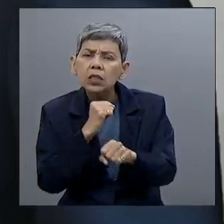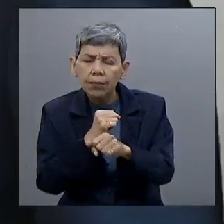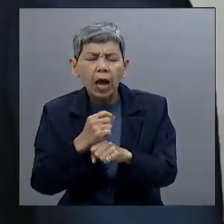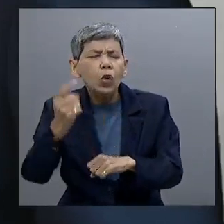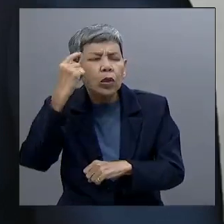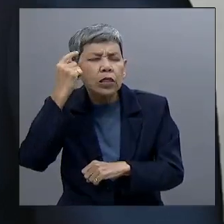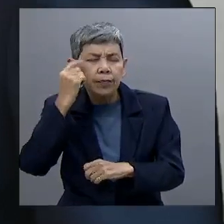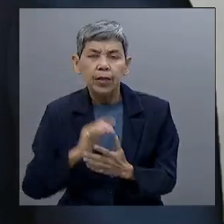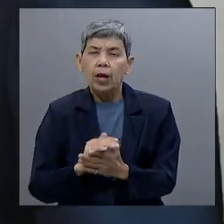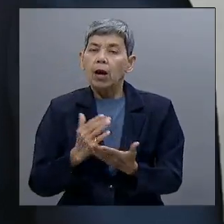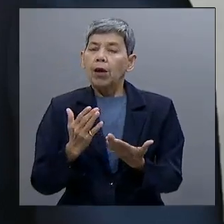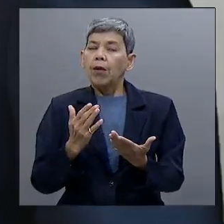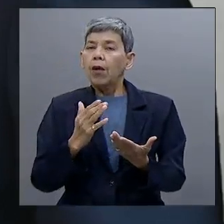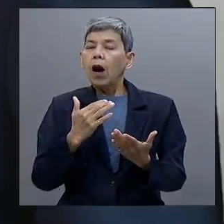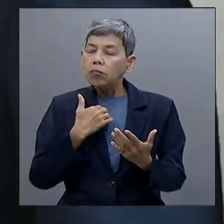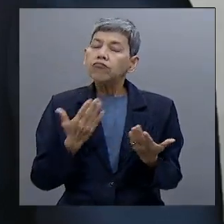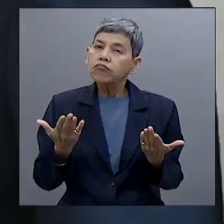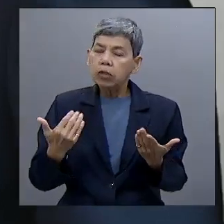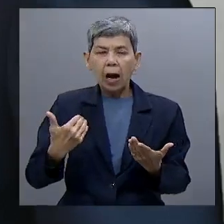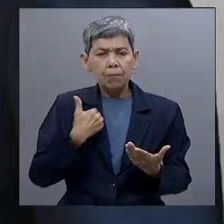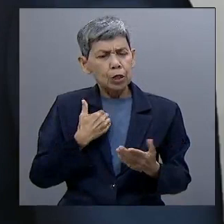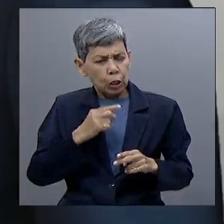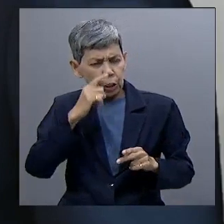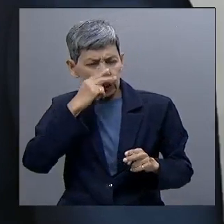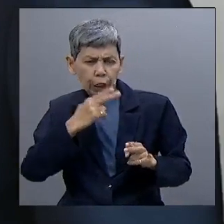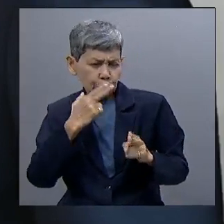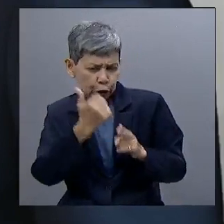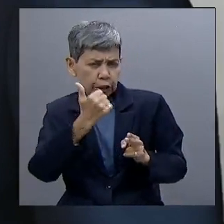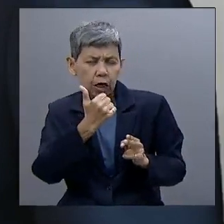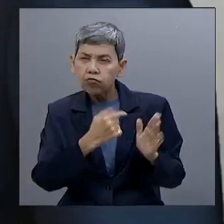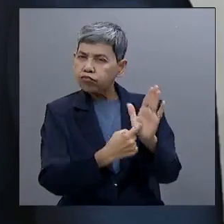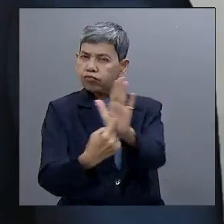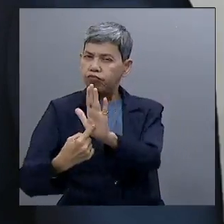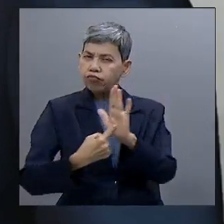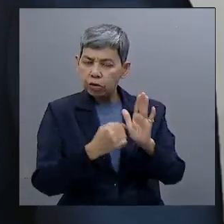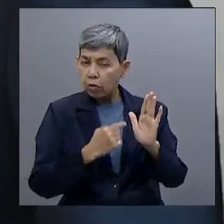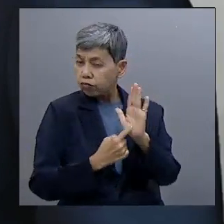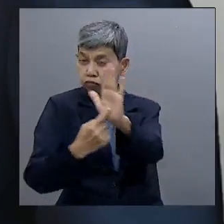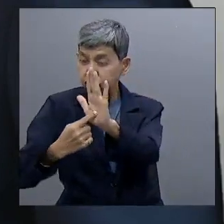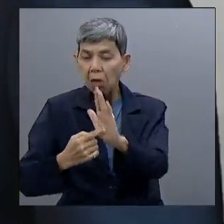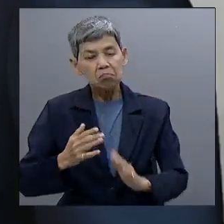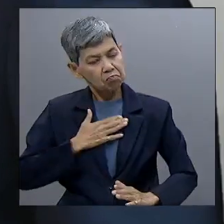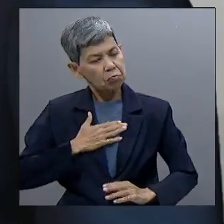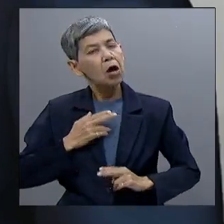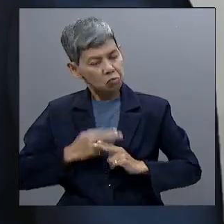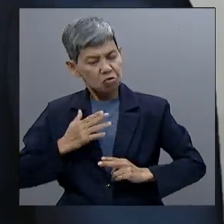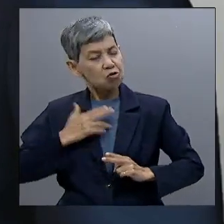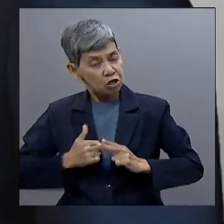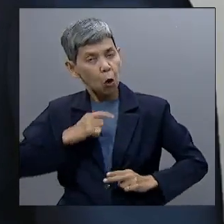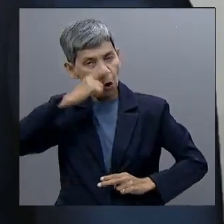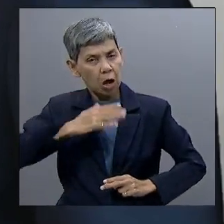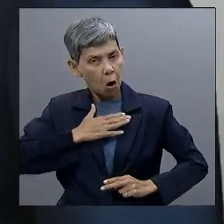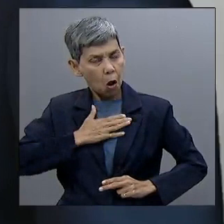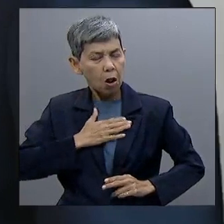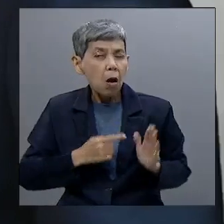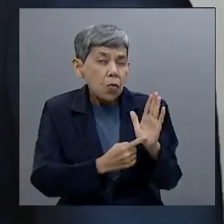ะ ก็คือว่าโอเคล่ะคุณมีเสน่ห์อะไรก็ตามคุณส่งออกไปใช่ไหมฮ ะ ถ้าคุณส่งออกไปแล้วคุณหวังว่ามันจะเป็นซอฟต์พาวเวอร์สิ่งที่คุณส่ง